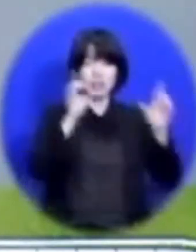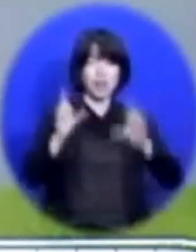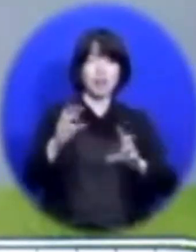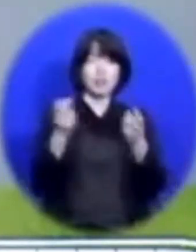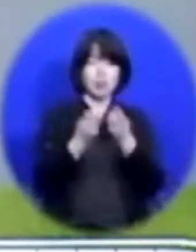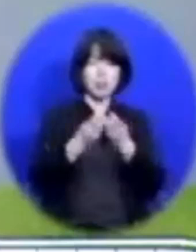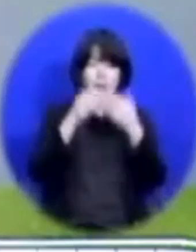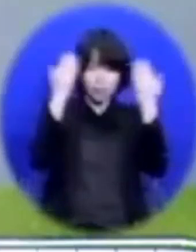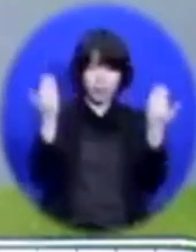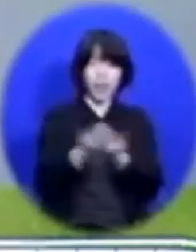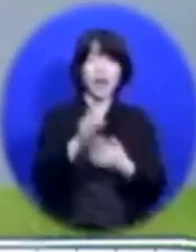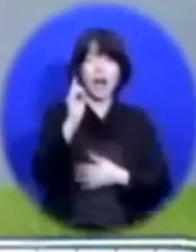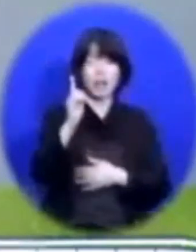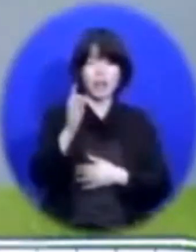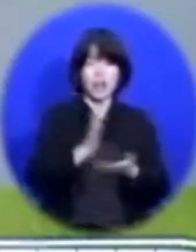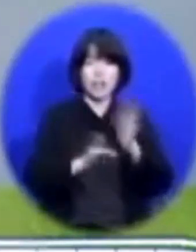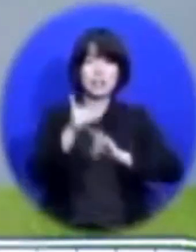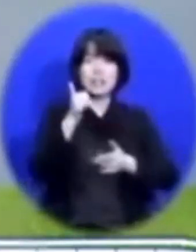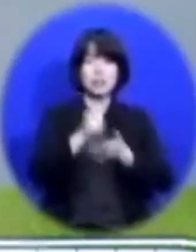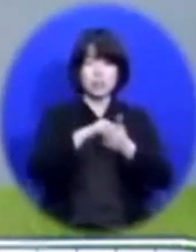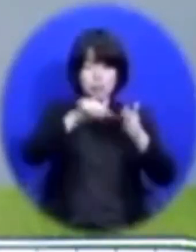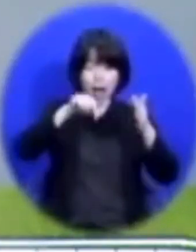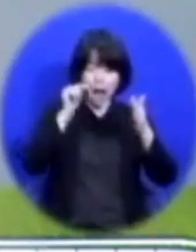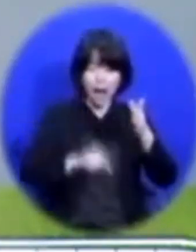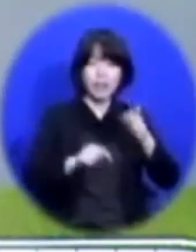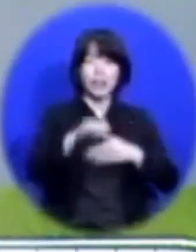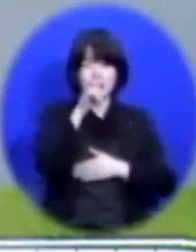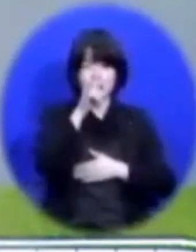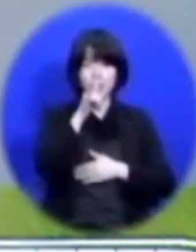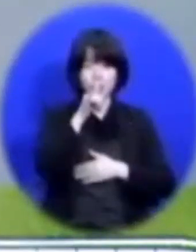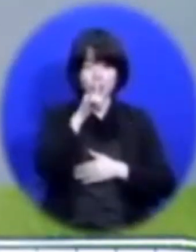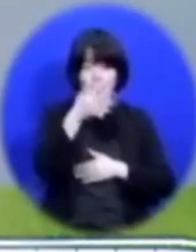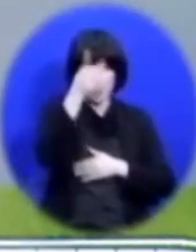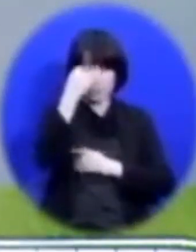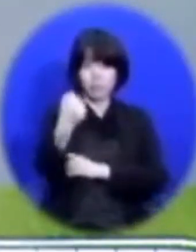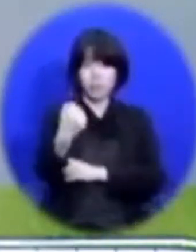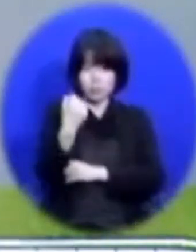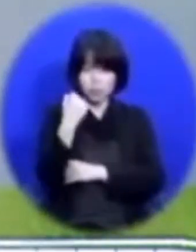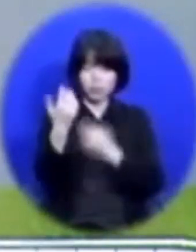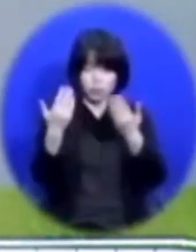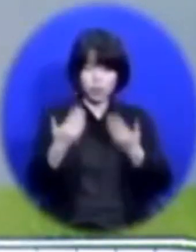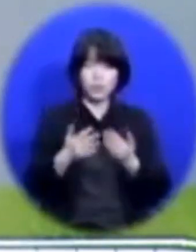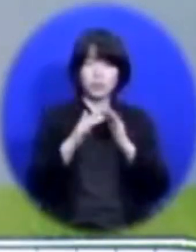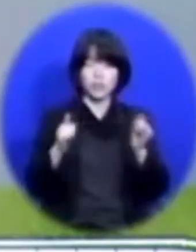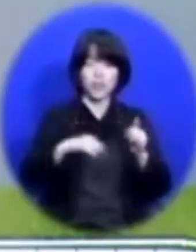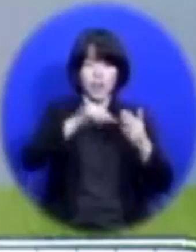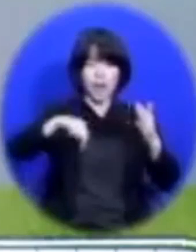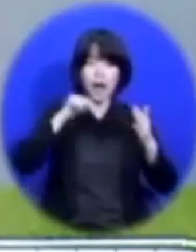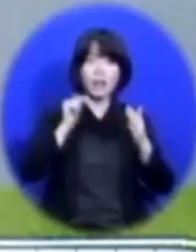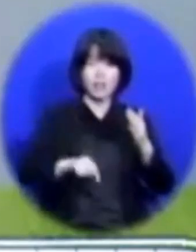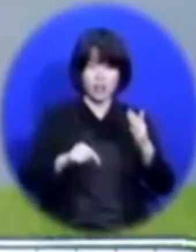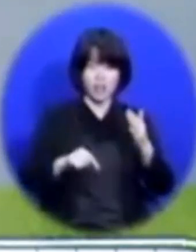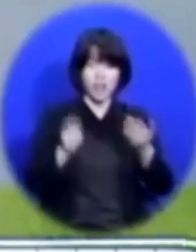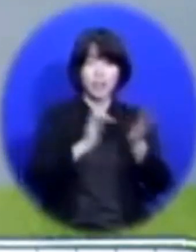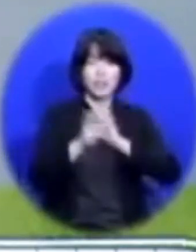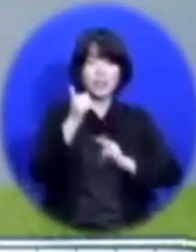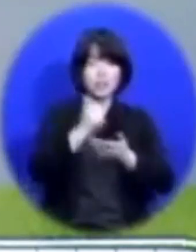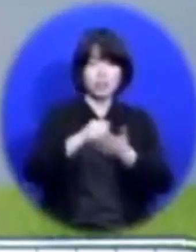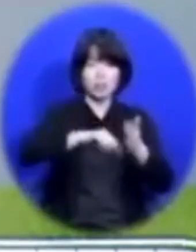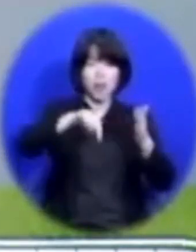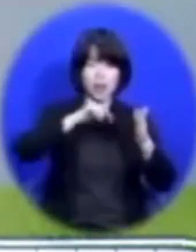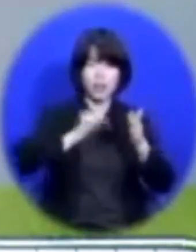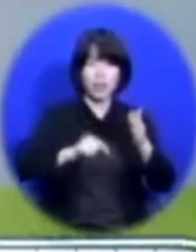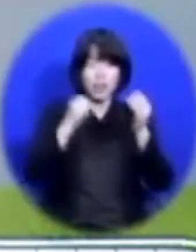동일합니다.그것은 예수님안에있는것입니다.당신을강하게하시는그분안에서 .그러므로예수님안에거